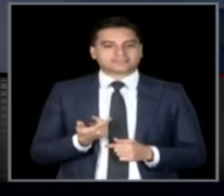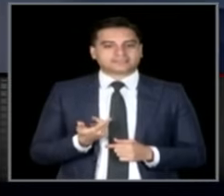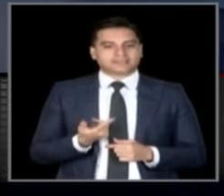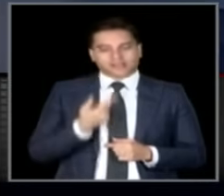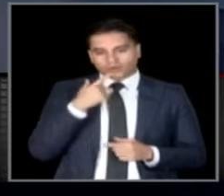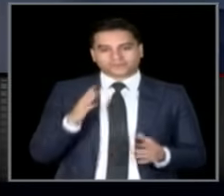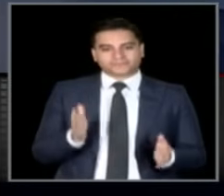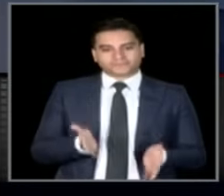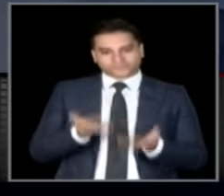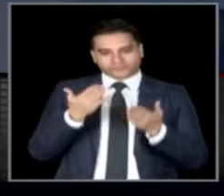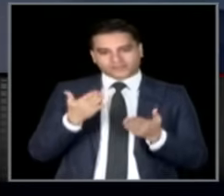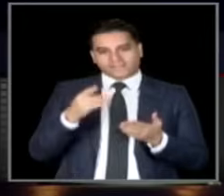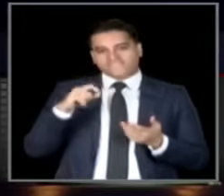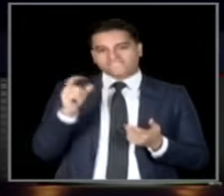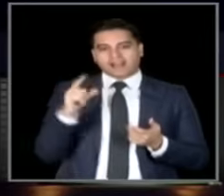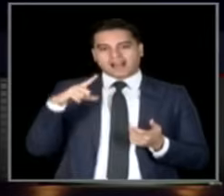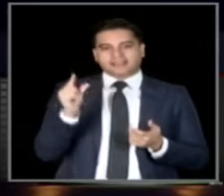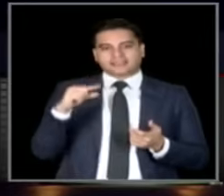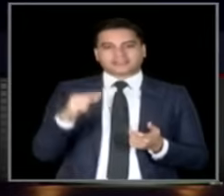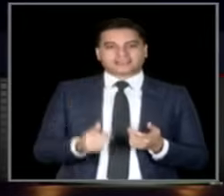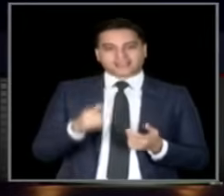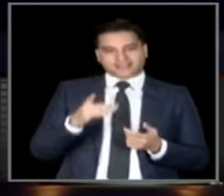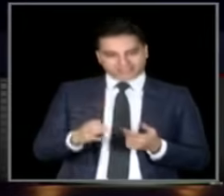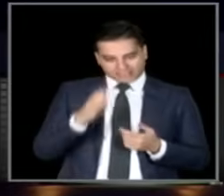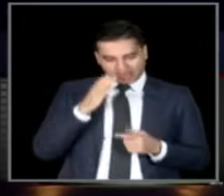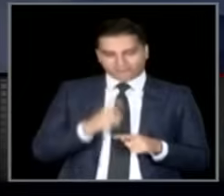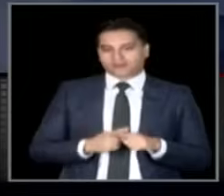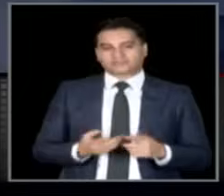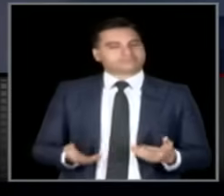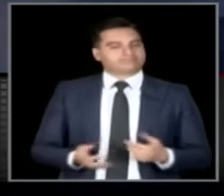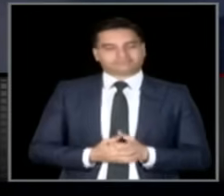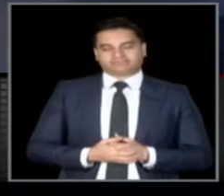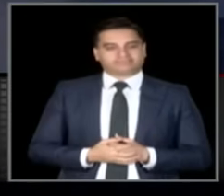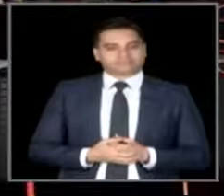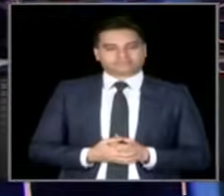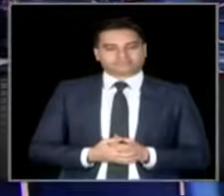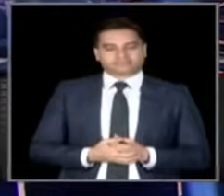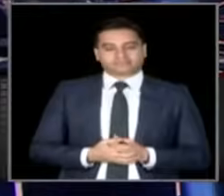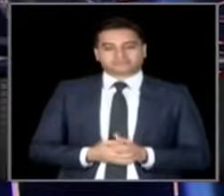هقول بإذن الله رب العالمين فنلندا. فنلندا إجابة خاطئة.